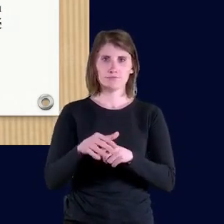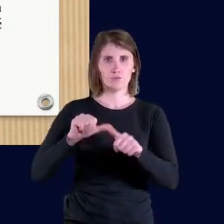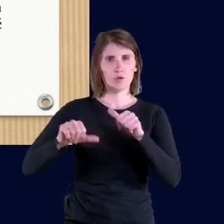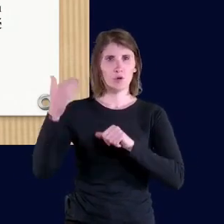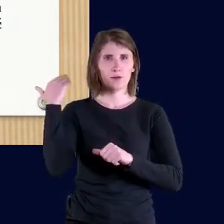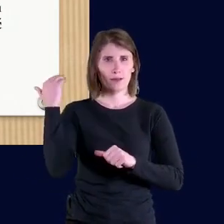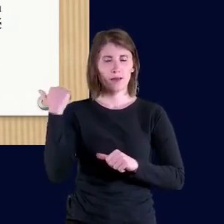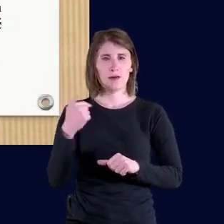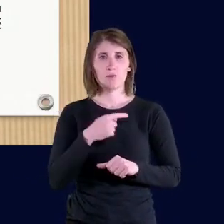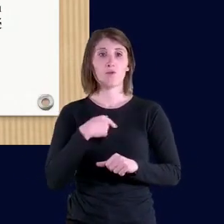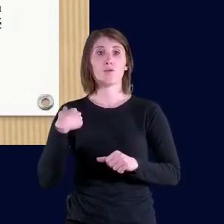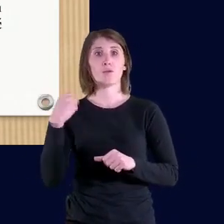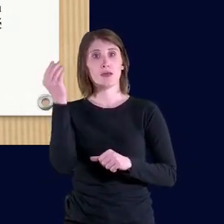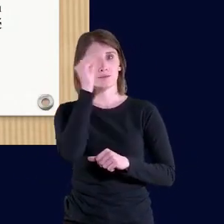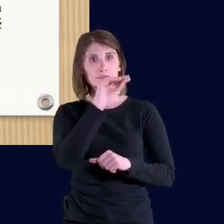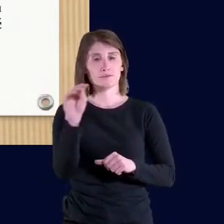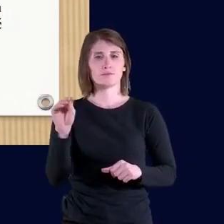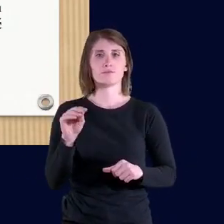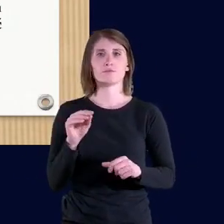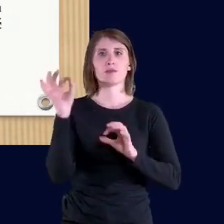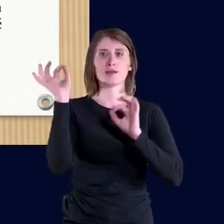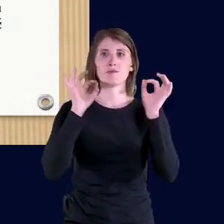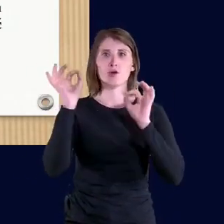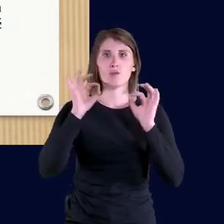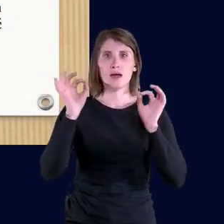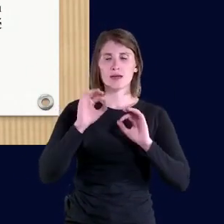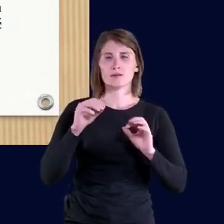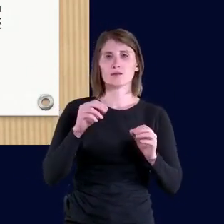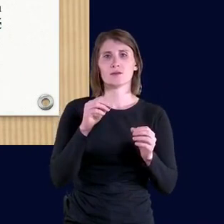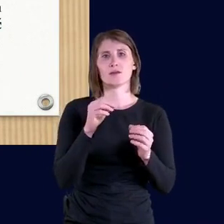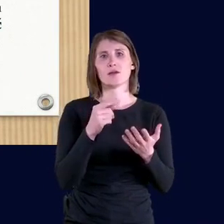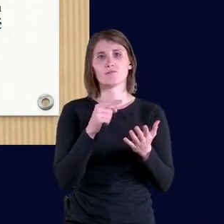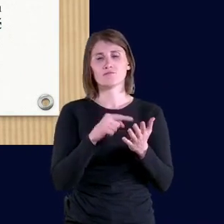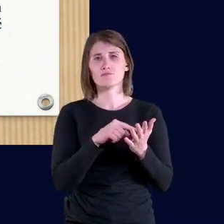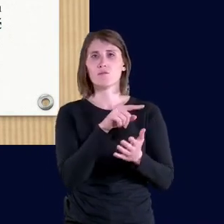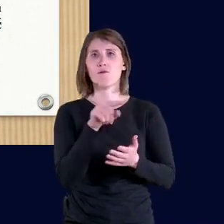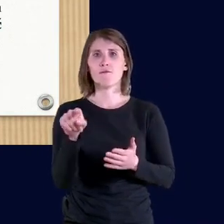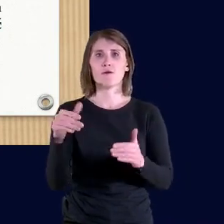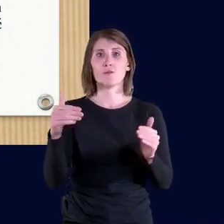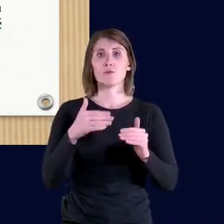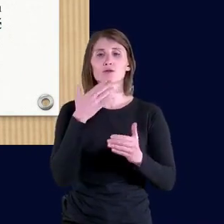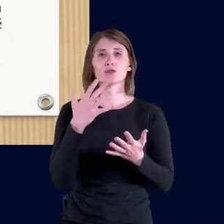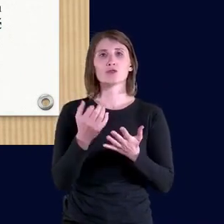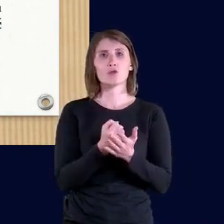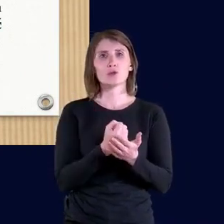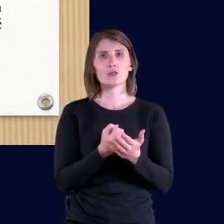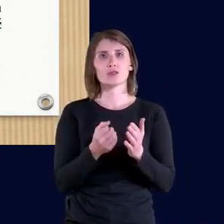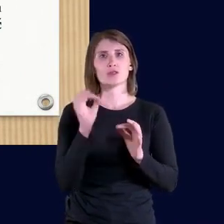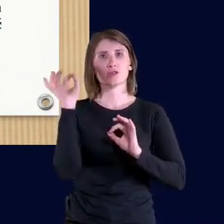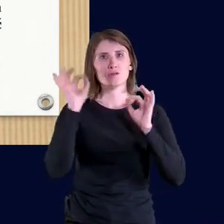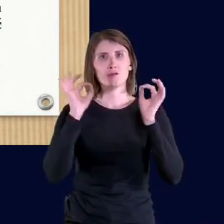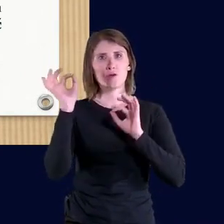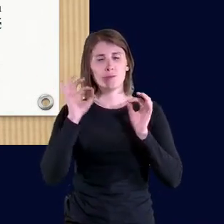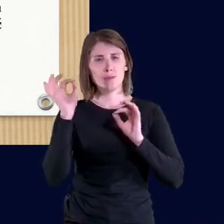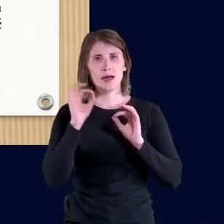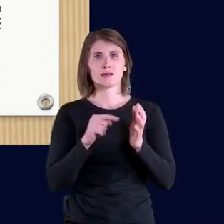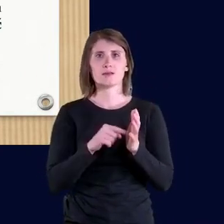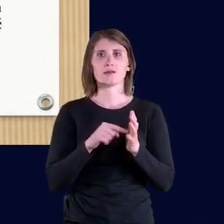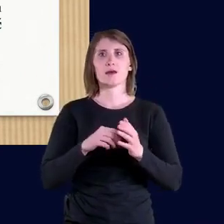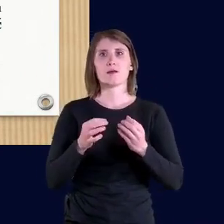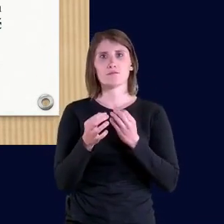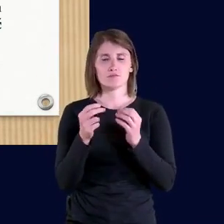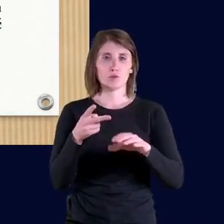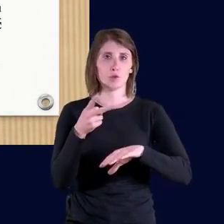taki pakiet jakby informacji dla uczniów Gdzie mogą skorzystać ze źródeł informacji które są w wolnym